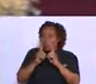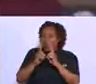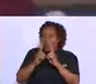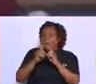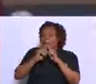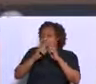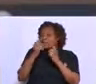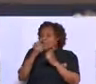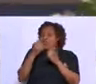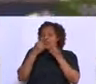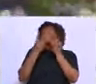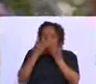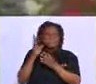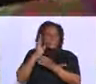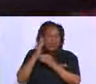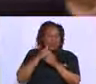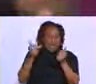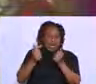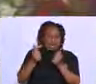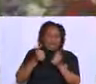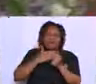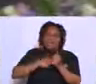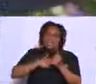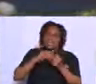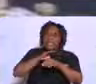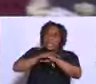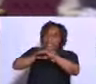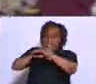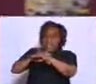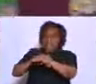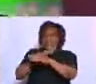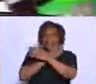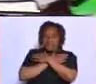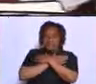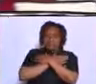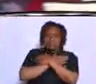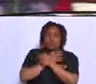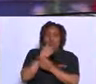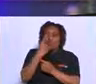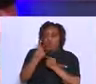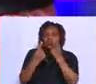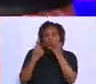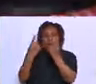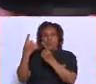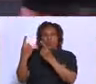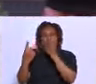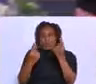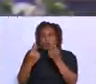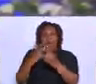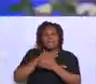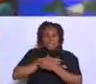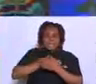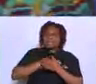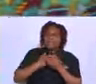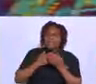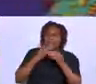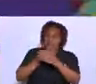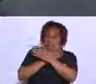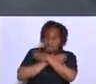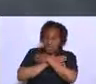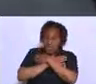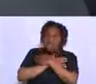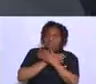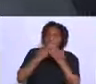tembea uje. Tuwasindikize marafiki zetu wanaokuja moja kwa moja. Moja kwa moja. Msindikize rafiki yako, mshike mkono, njoo naye.